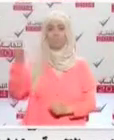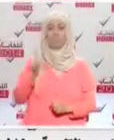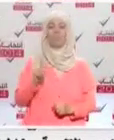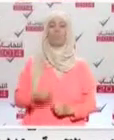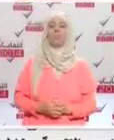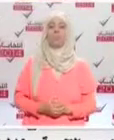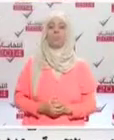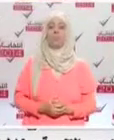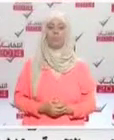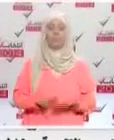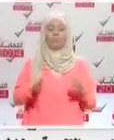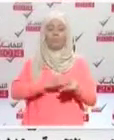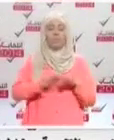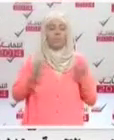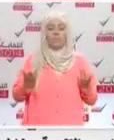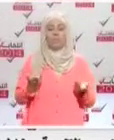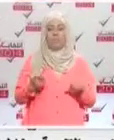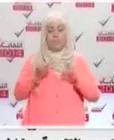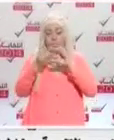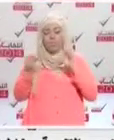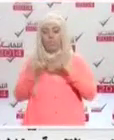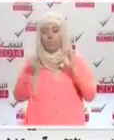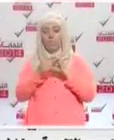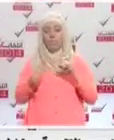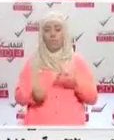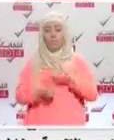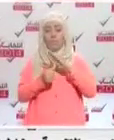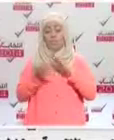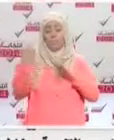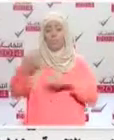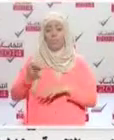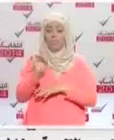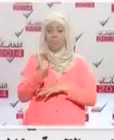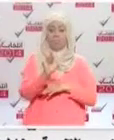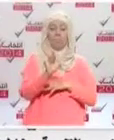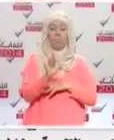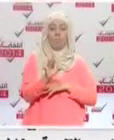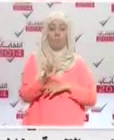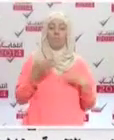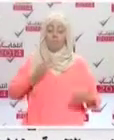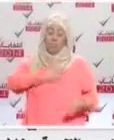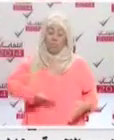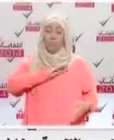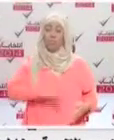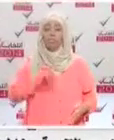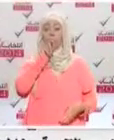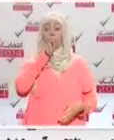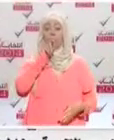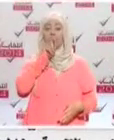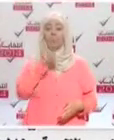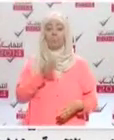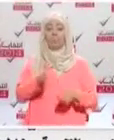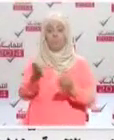معناتها يزمنا نعيشوا على الخبز والماء وبن علي لا، بن علي مشى. إذن نصبر وطريف على الخبز والماء ونعيشوا مدة